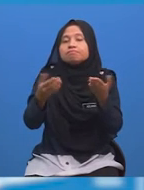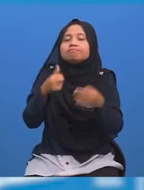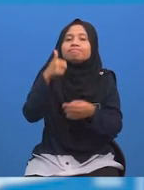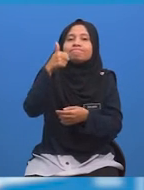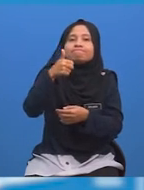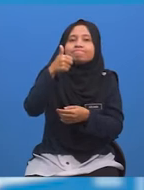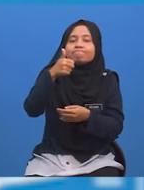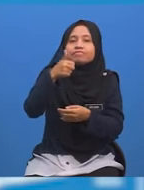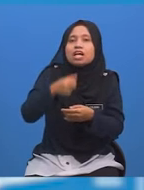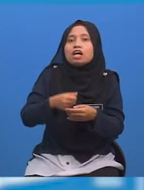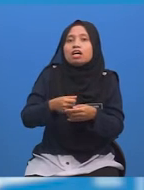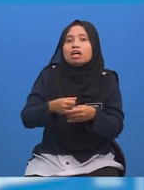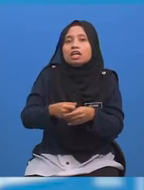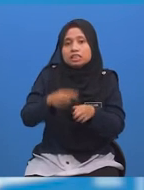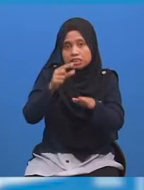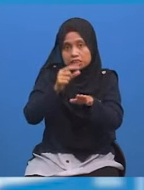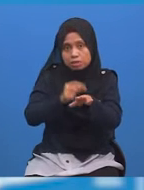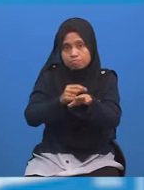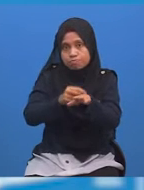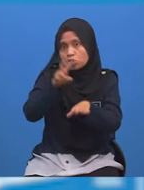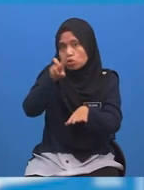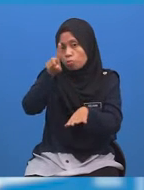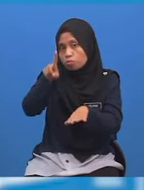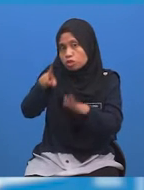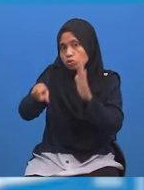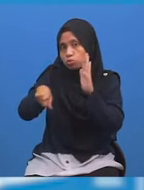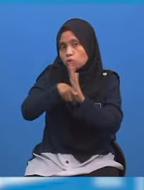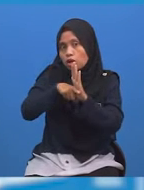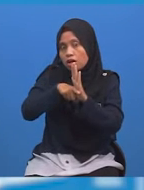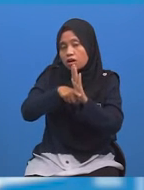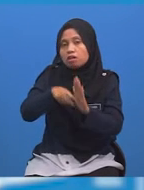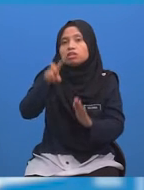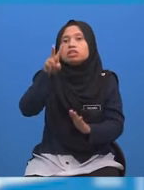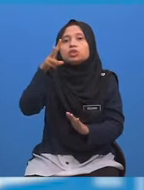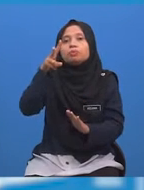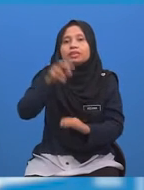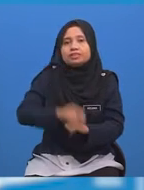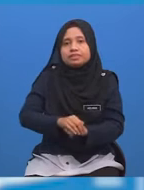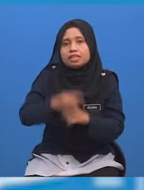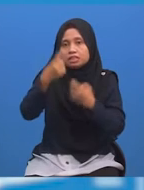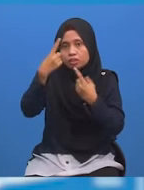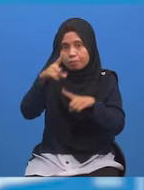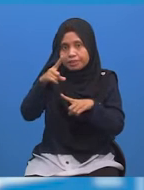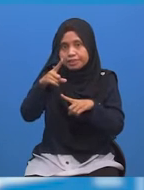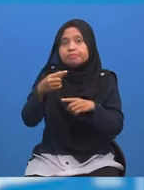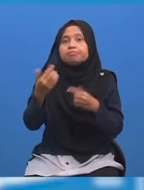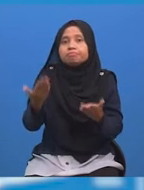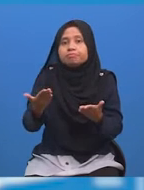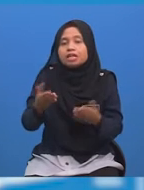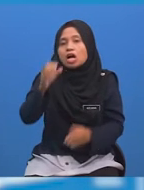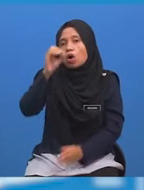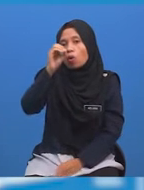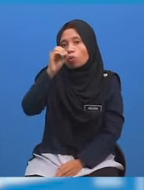Bagus Jam dua puluh satu Tolak dua belas Jawapannya ialah